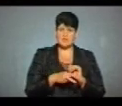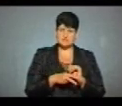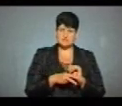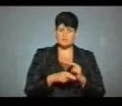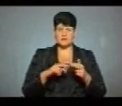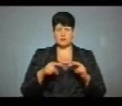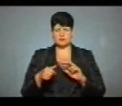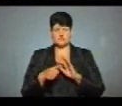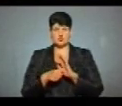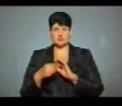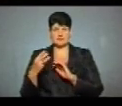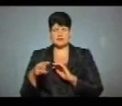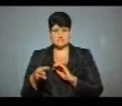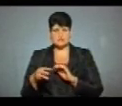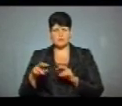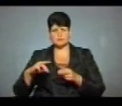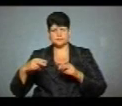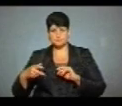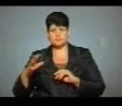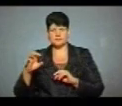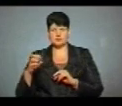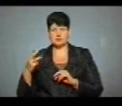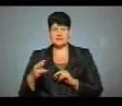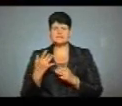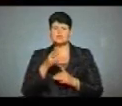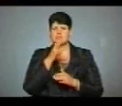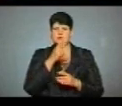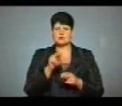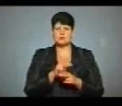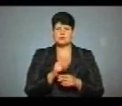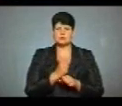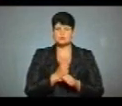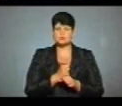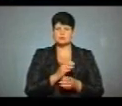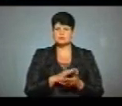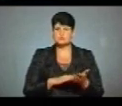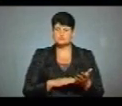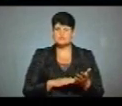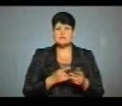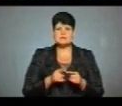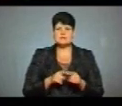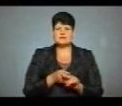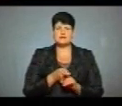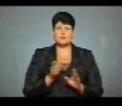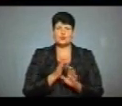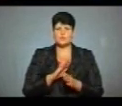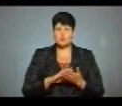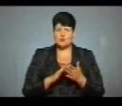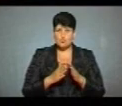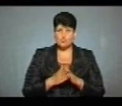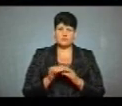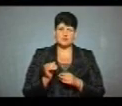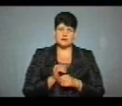на 630-й і на 530-й. Скільки буде тривати ремонтні роботи? Все буде залежати від погодних умов, так і